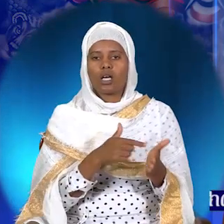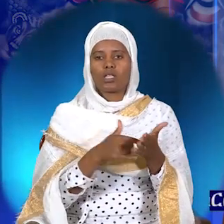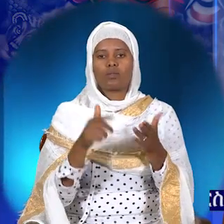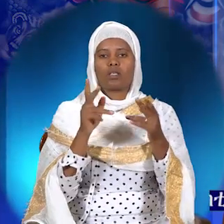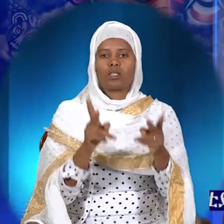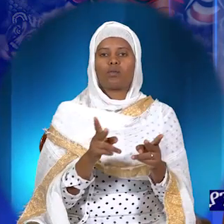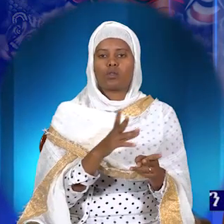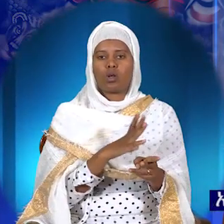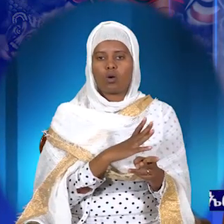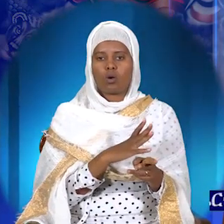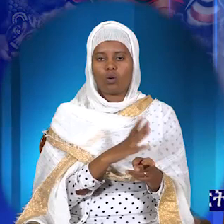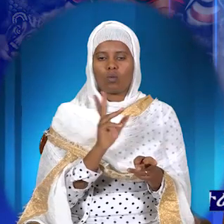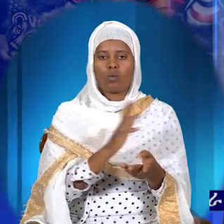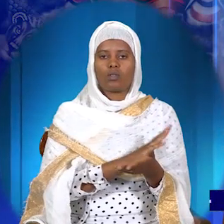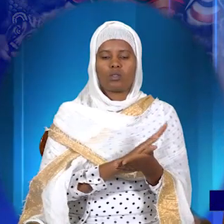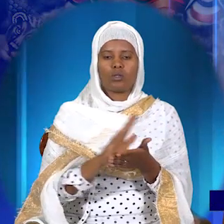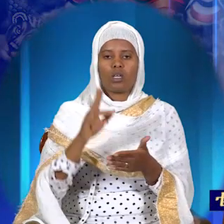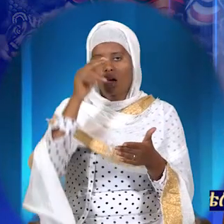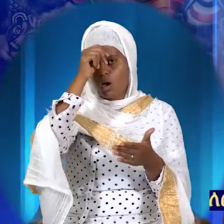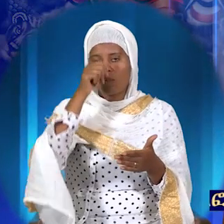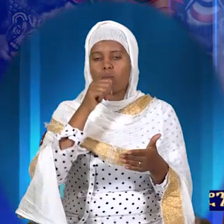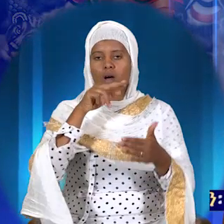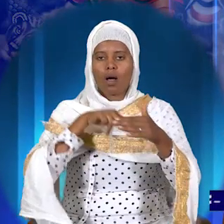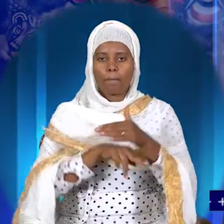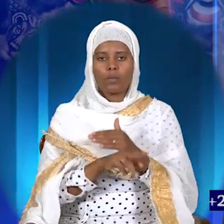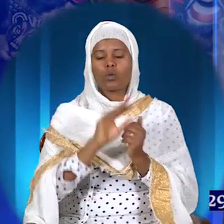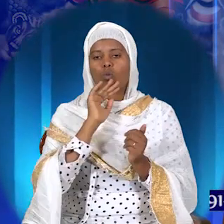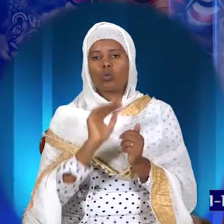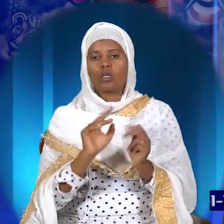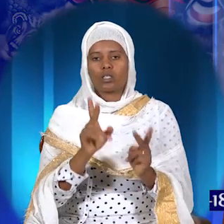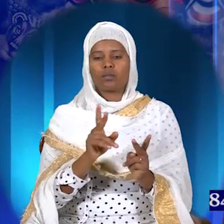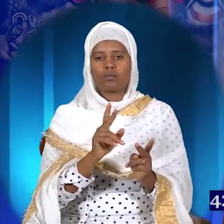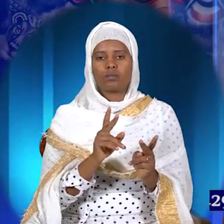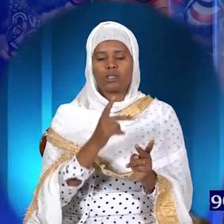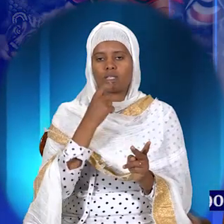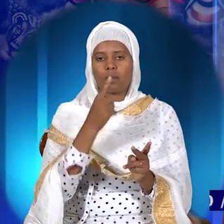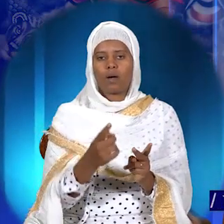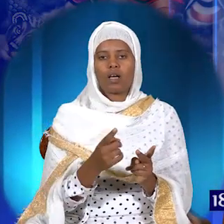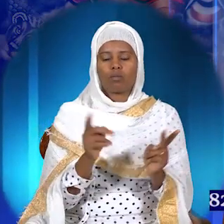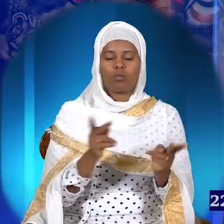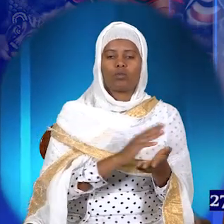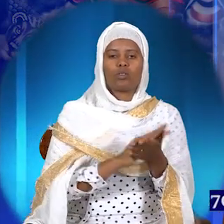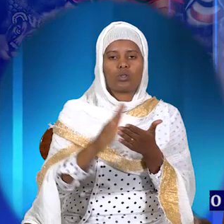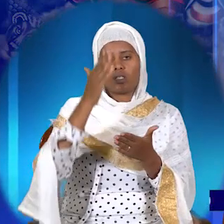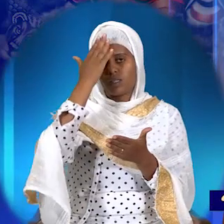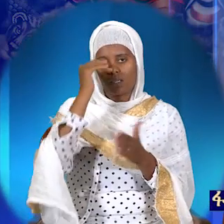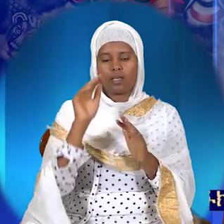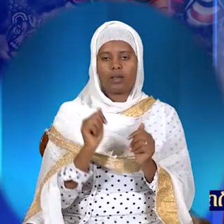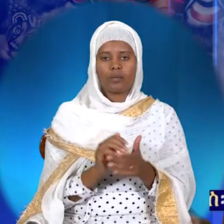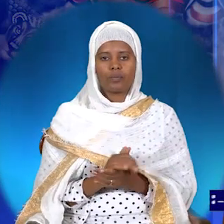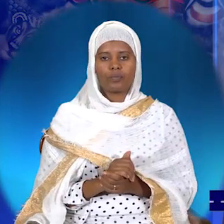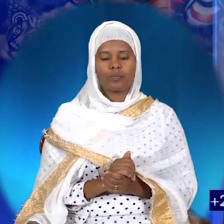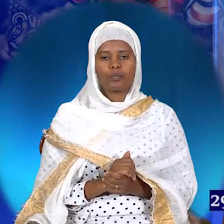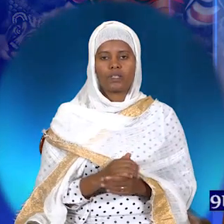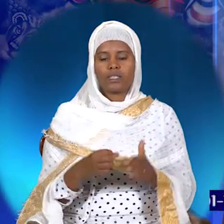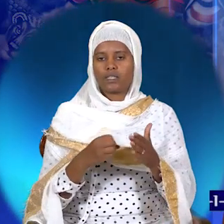ውሉድን ኣስማት ሒዞም ከም ዘለዉ በዚ መንፅር እዚ ከዓ ኣብ ኣቦ ከም ዝበሃል ወልዲ ድማ ውሉድ ከም ዝበሃል በዚ ክነነፅሮ